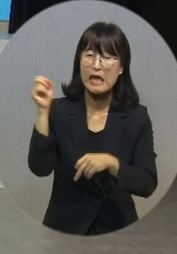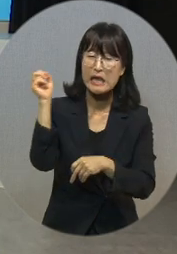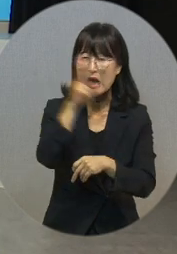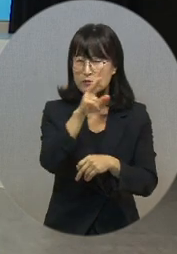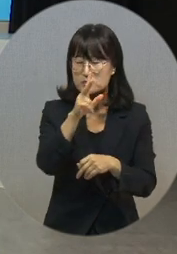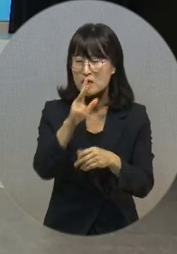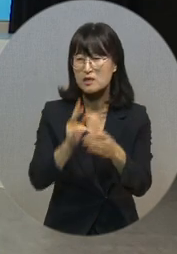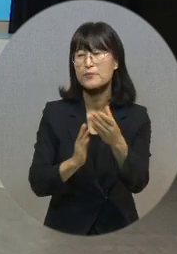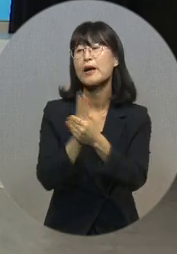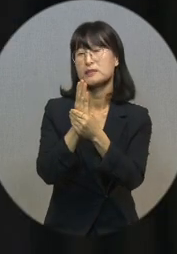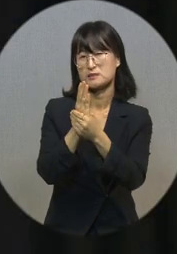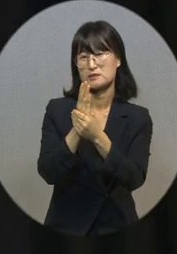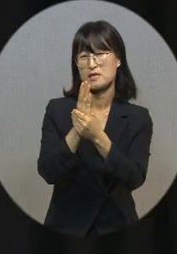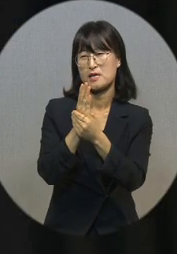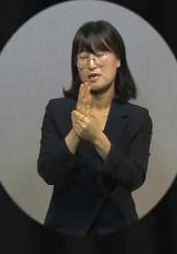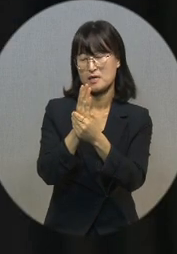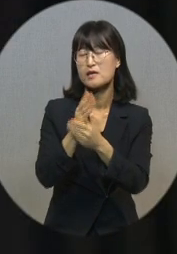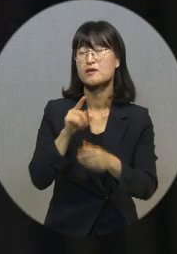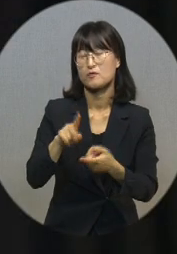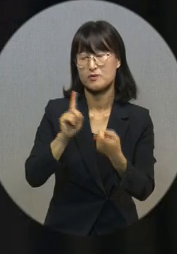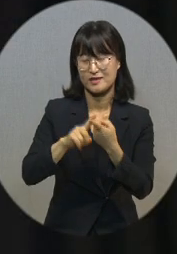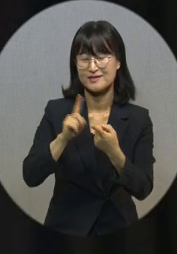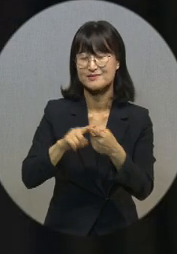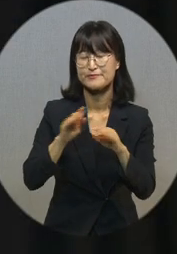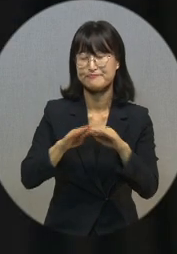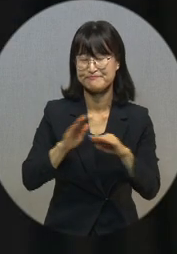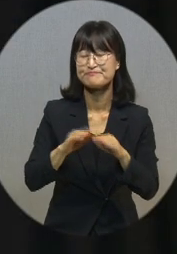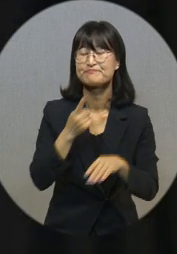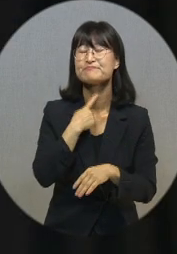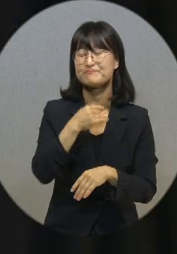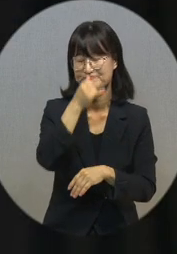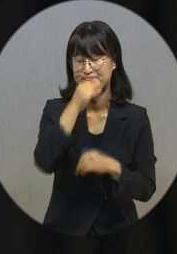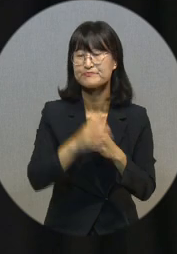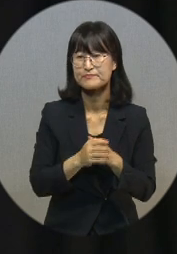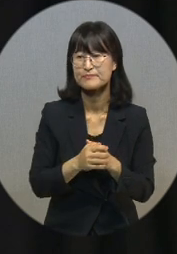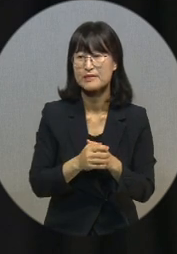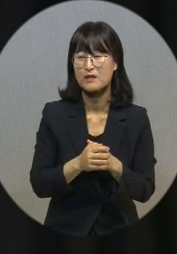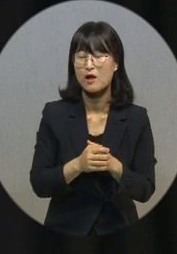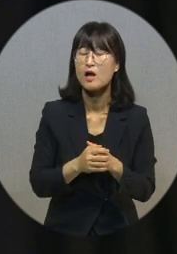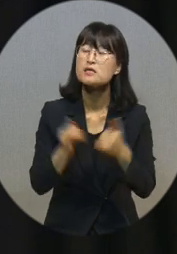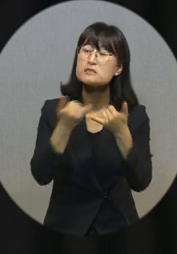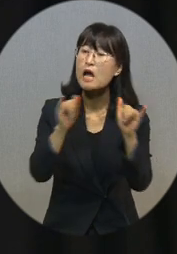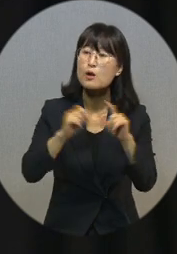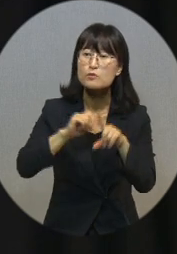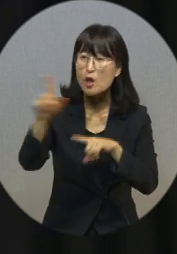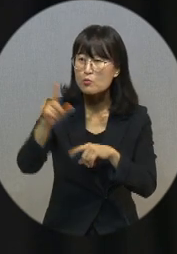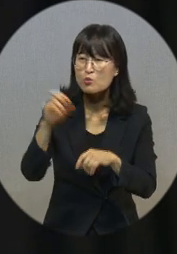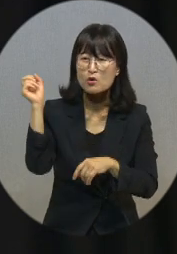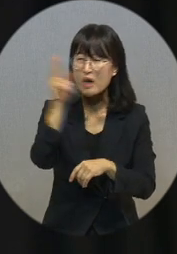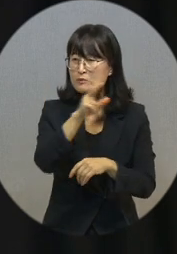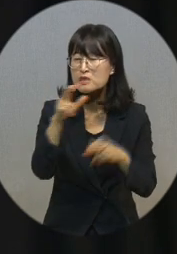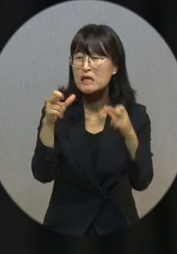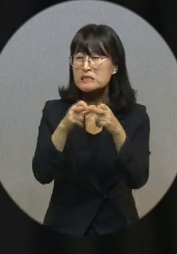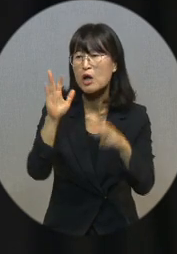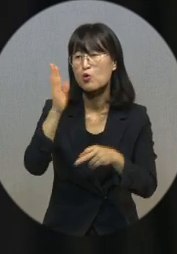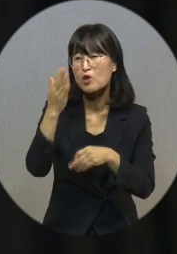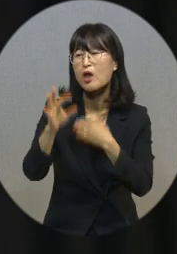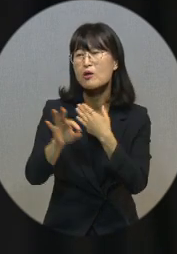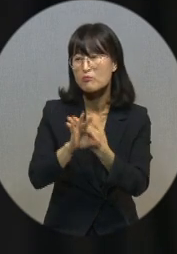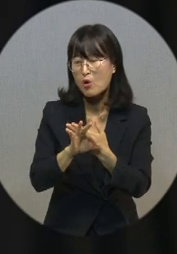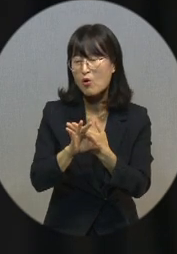변호사인데요. 네. 사실 장애가 생기면 이제 많은 분들 공감하시겠지만 네. 되게 막막한 경우가 많습니다.